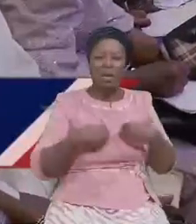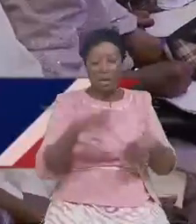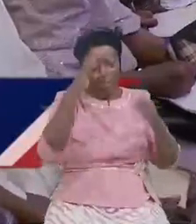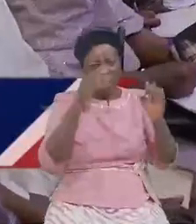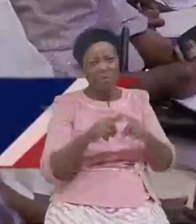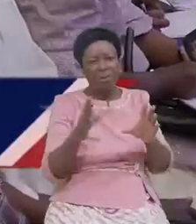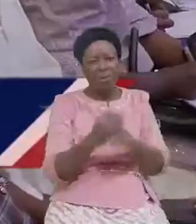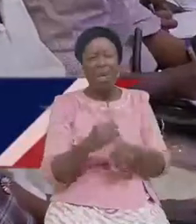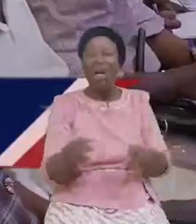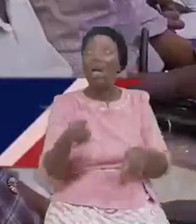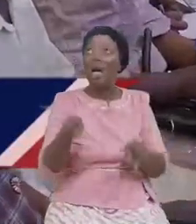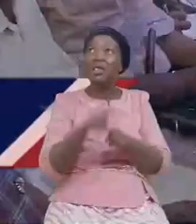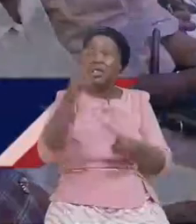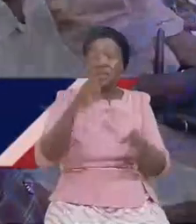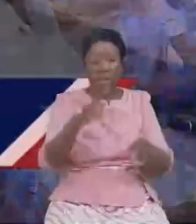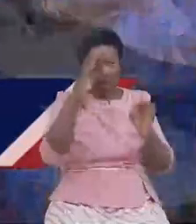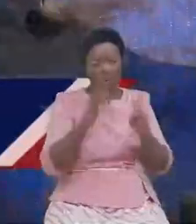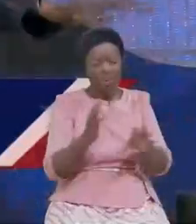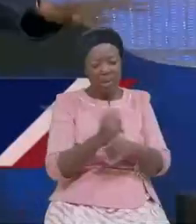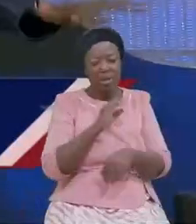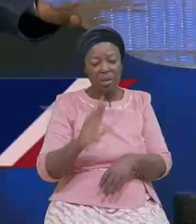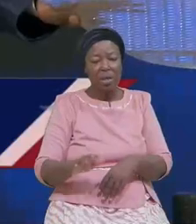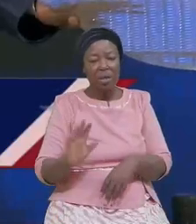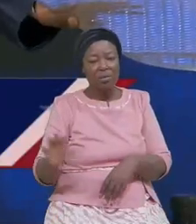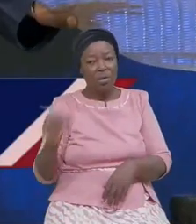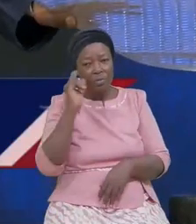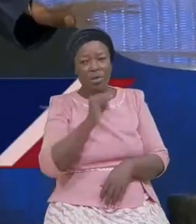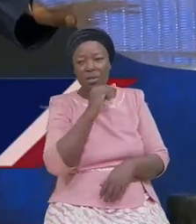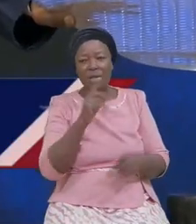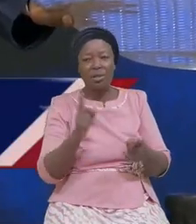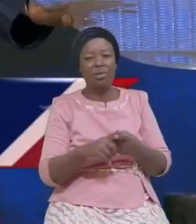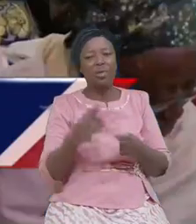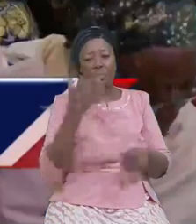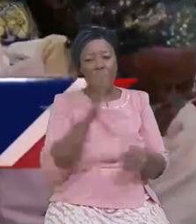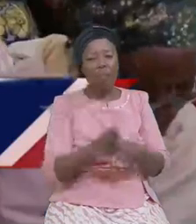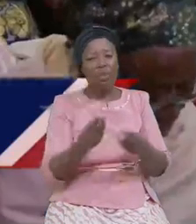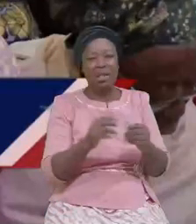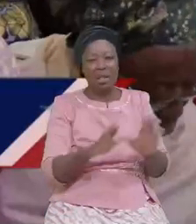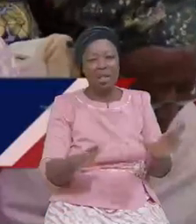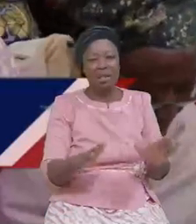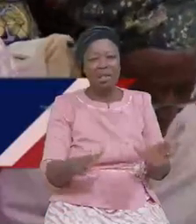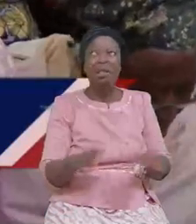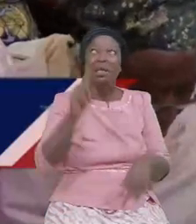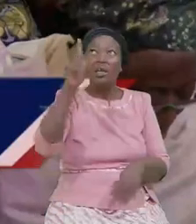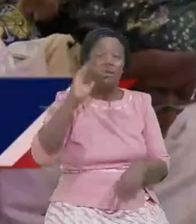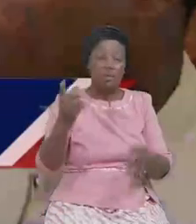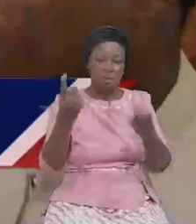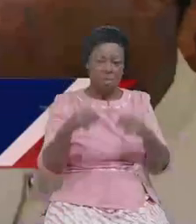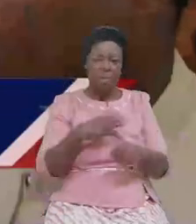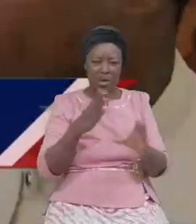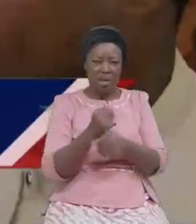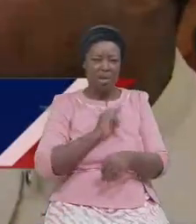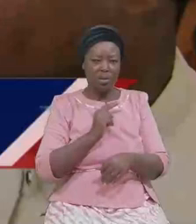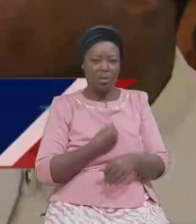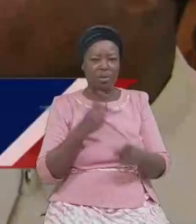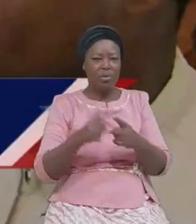terre de promesse, dans la terre plaisante, dans la terre de promesse. Il va venir. Il nous enlèvera.